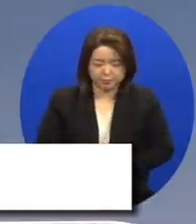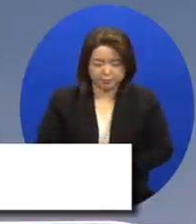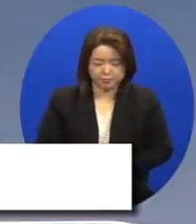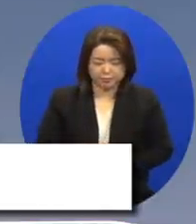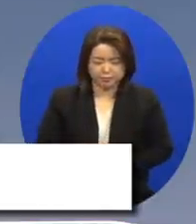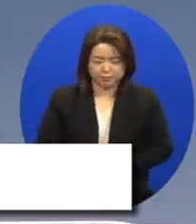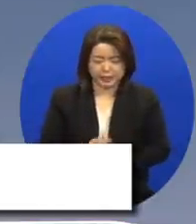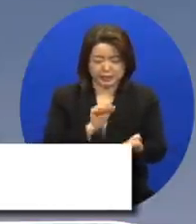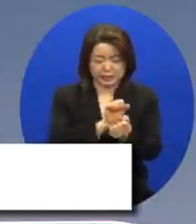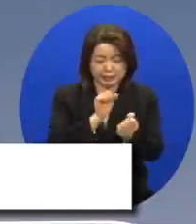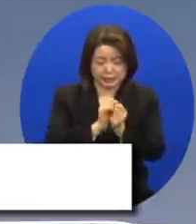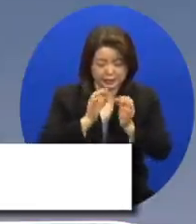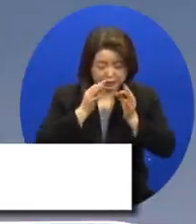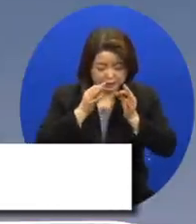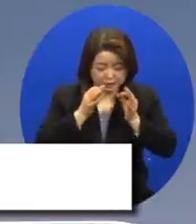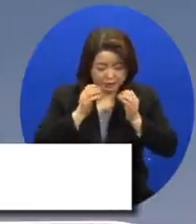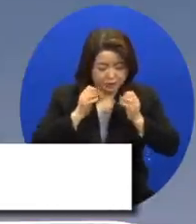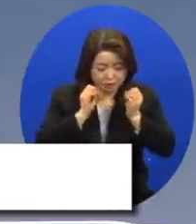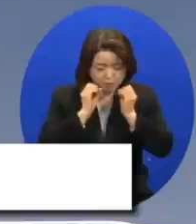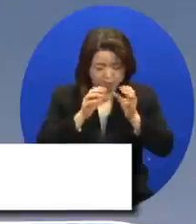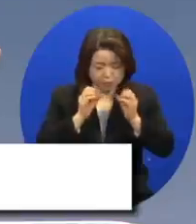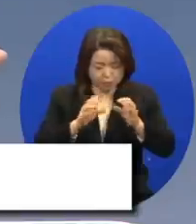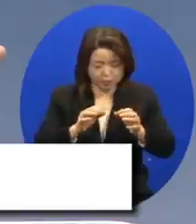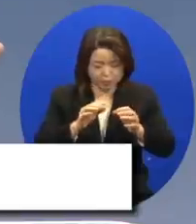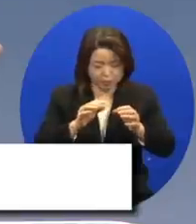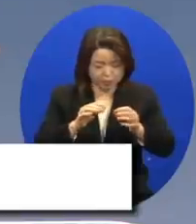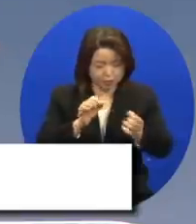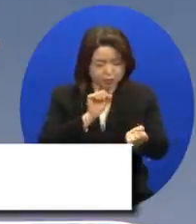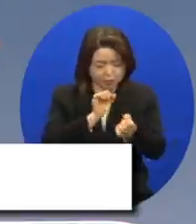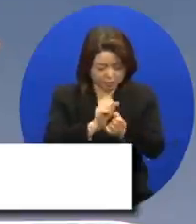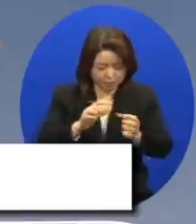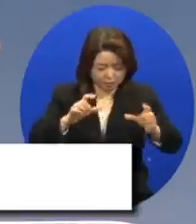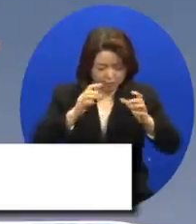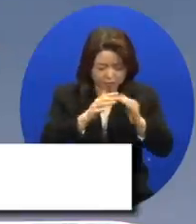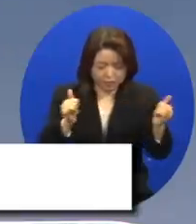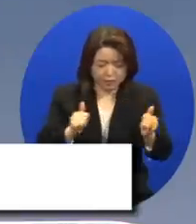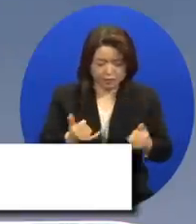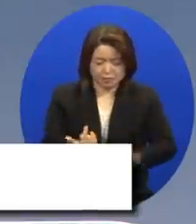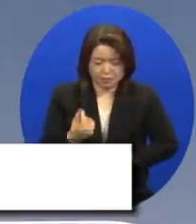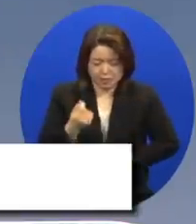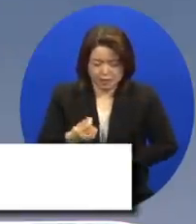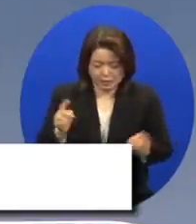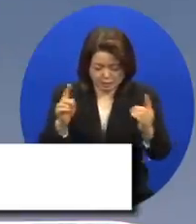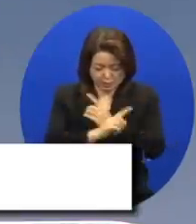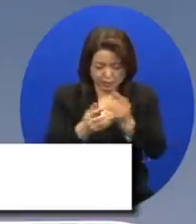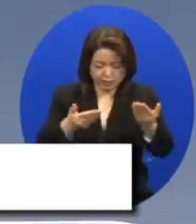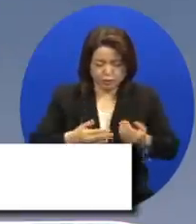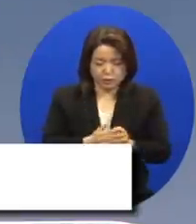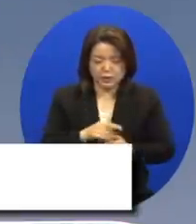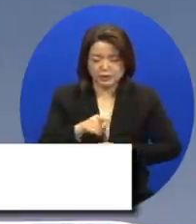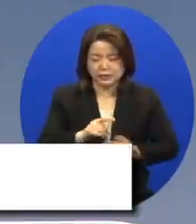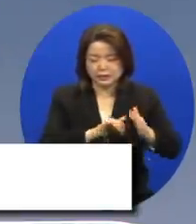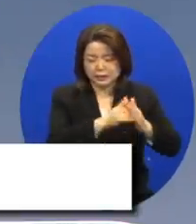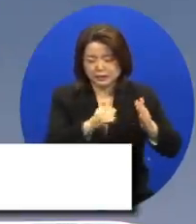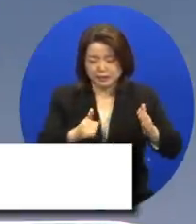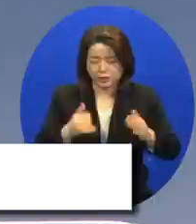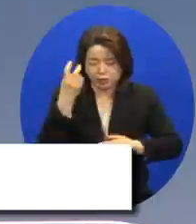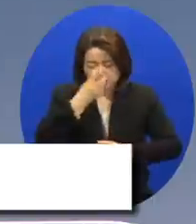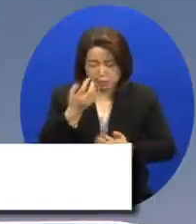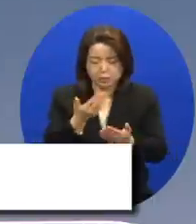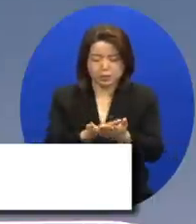간염 자들 주님 그들을 터키 치료 해 주소서 그 가족들을 지킬 쏘서